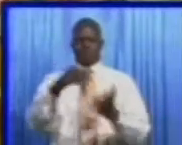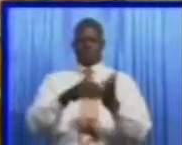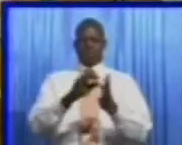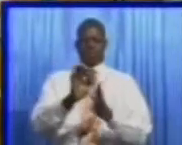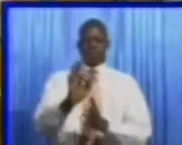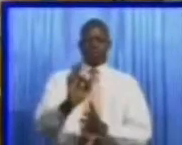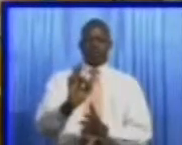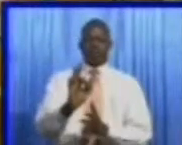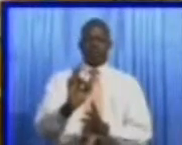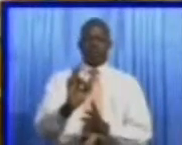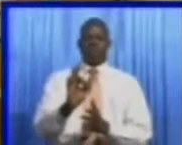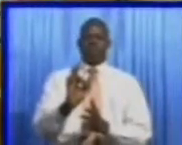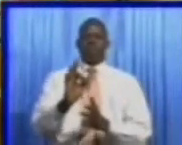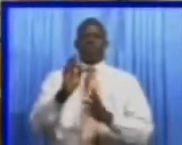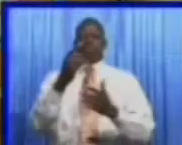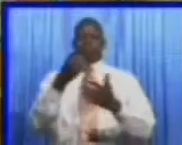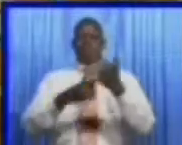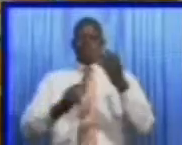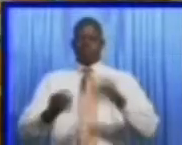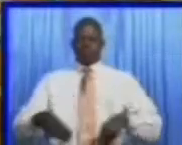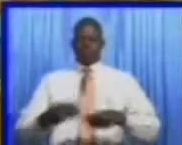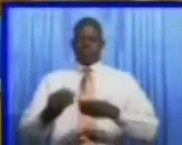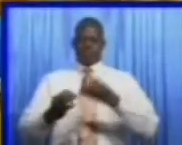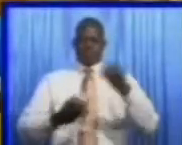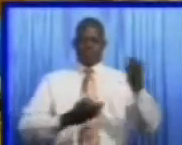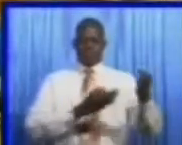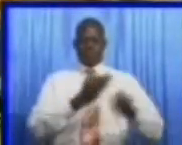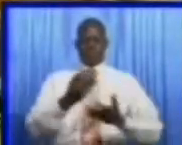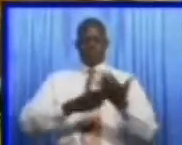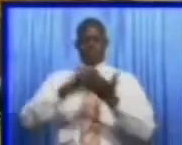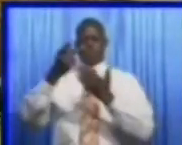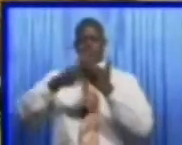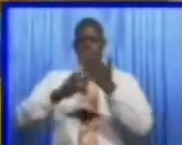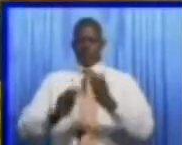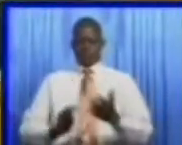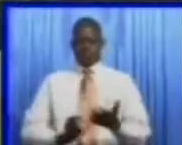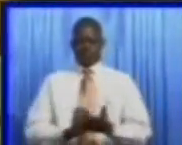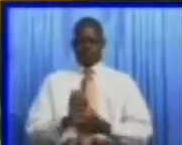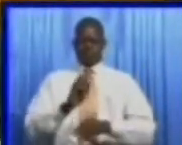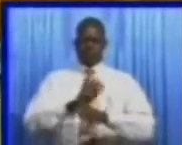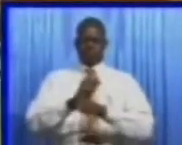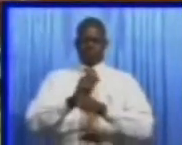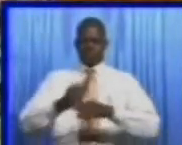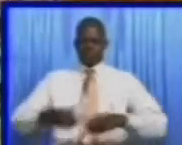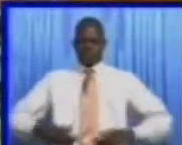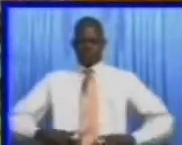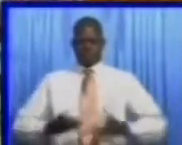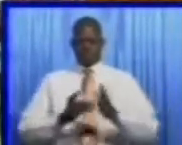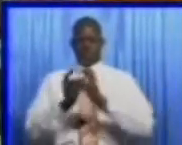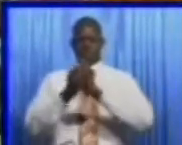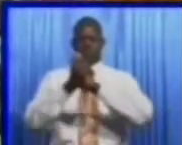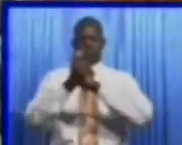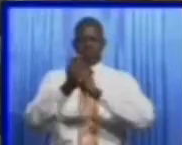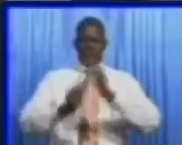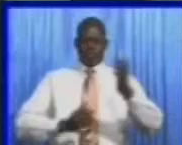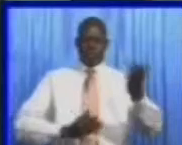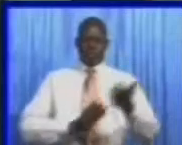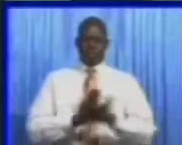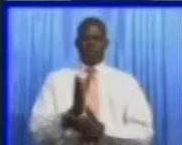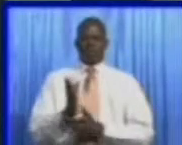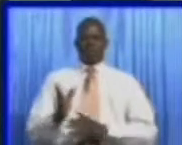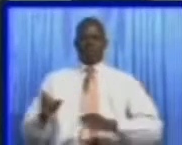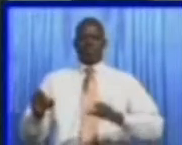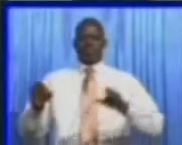francs CFA. De quoi rendre fonctionnel le projet emploi des jeunes et développement des compétences. C'est par la conjugaison de